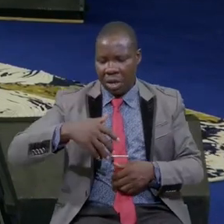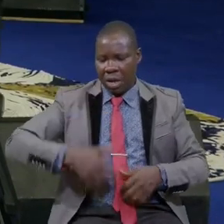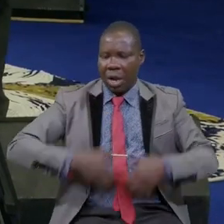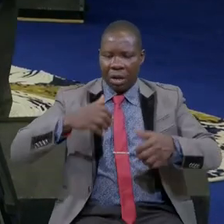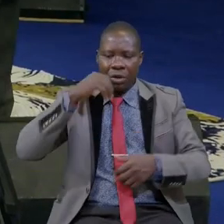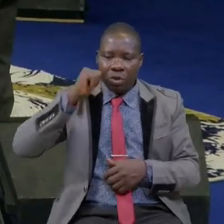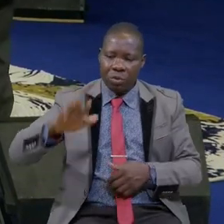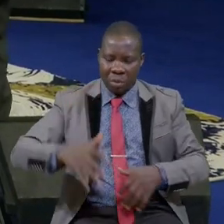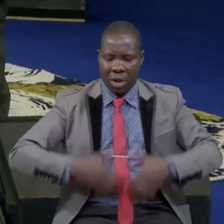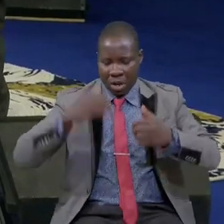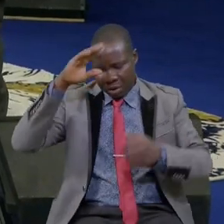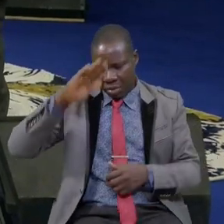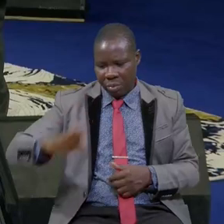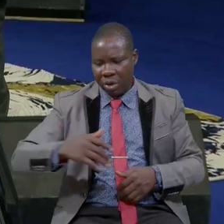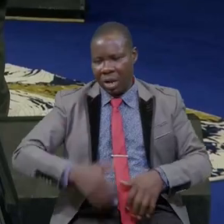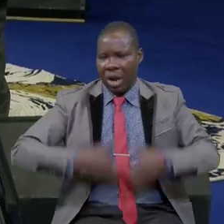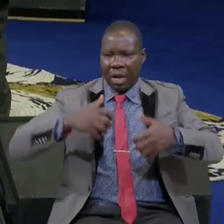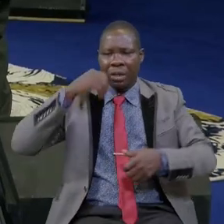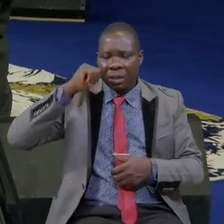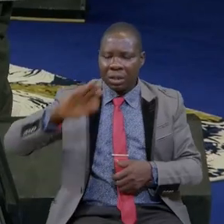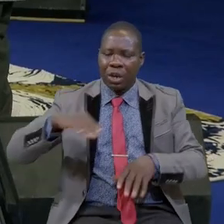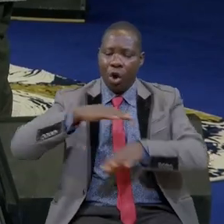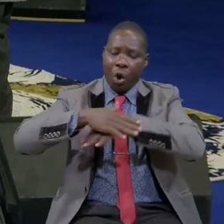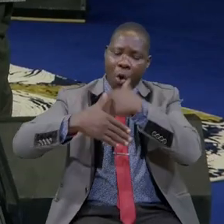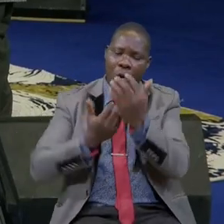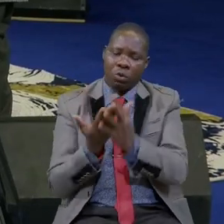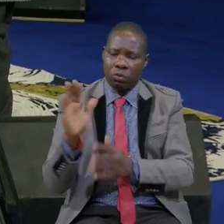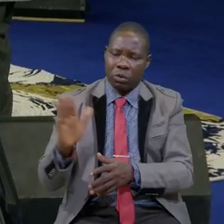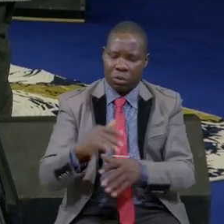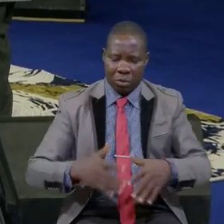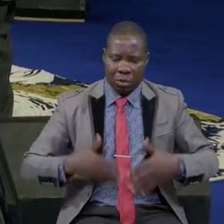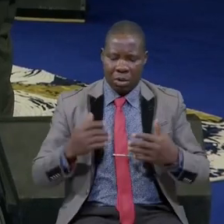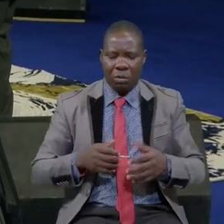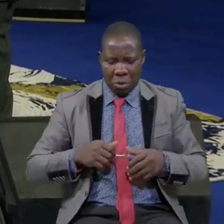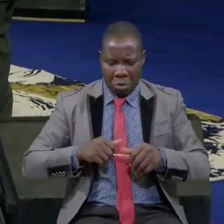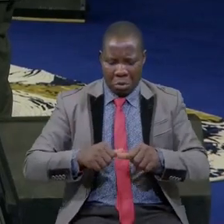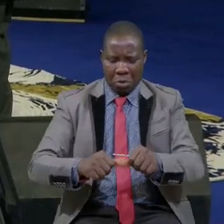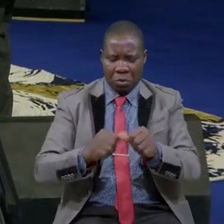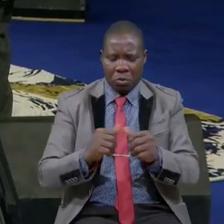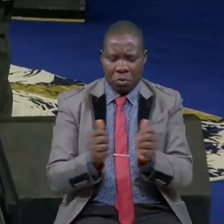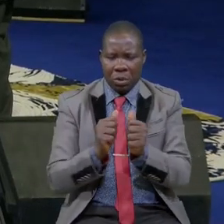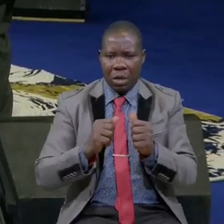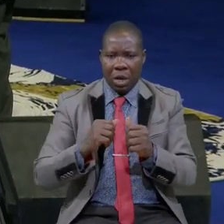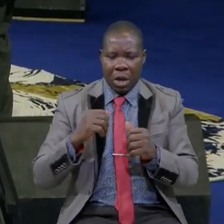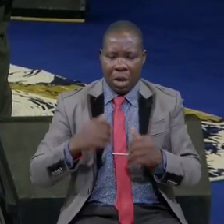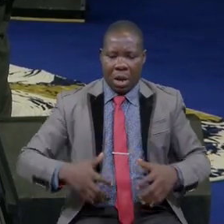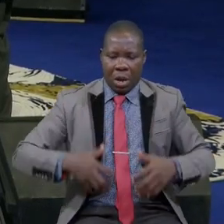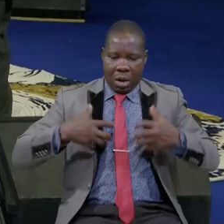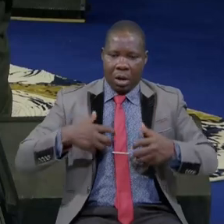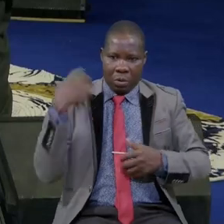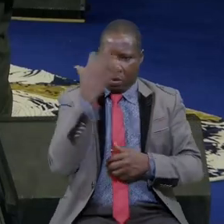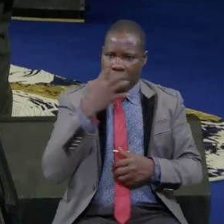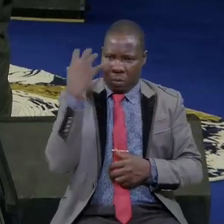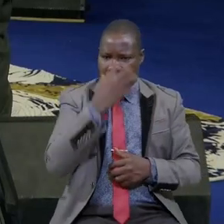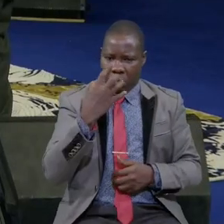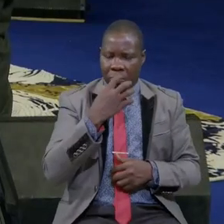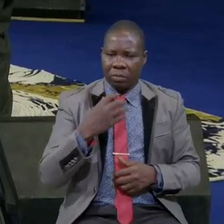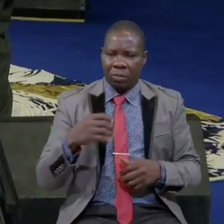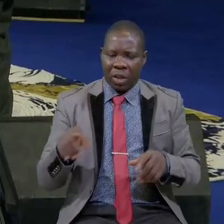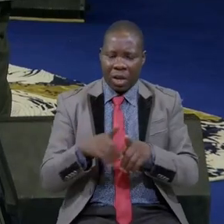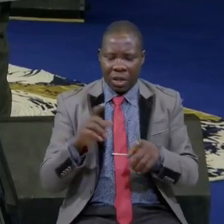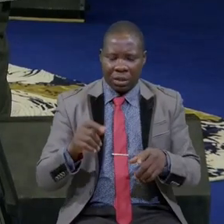colérique, femme, garçon colérique. Tu évolues dans ta vie ayant un visage colérique. Et te fâches quand le vent saute,